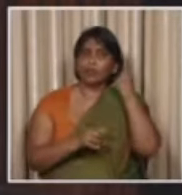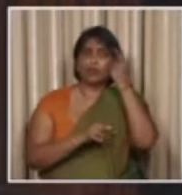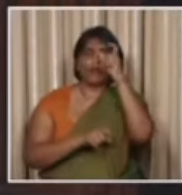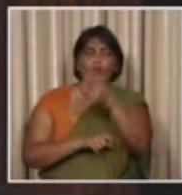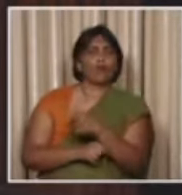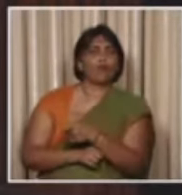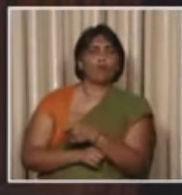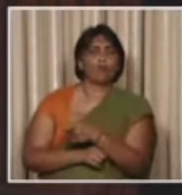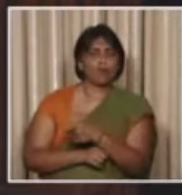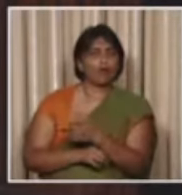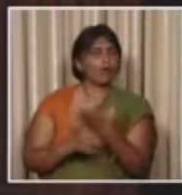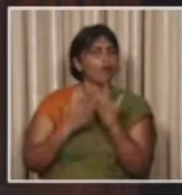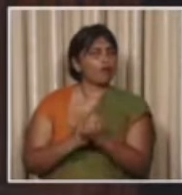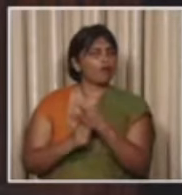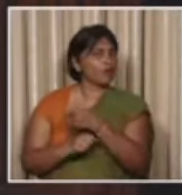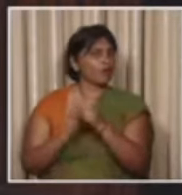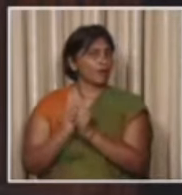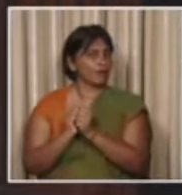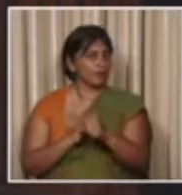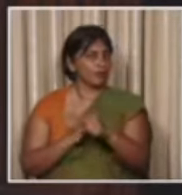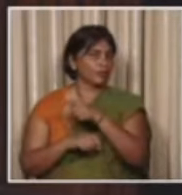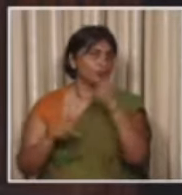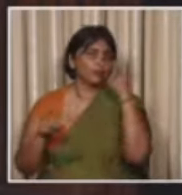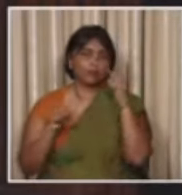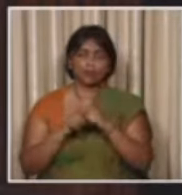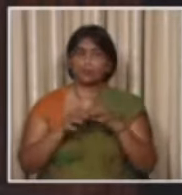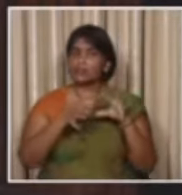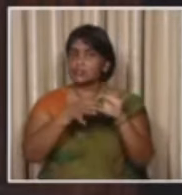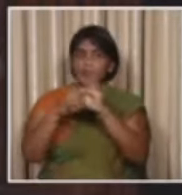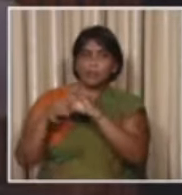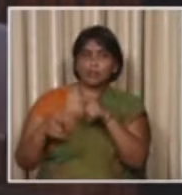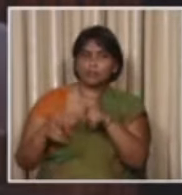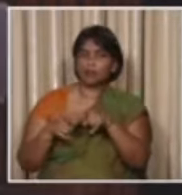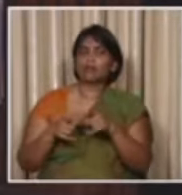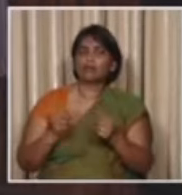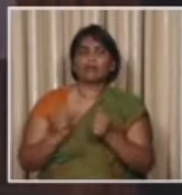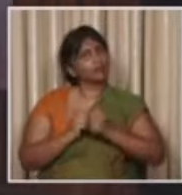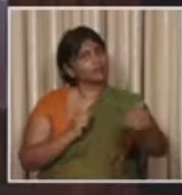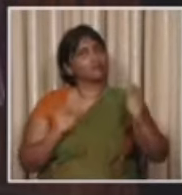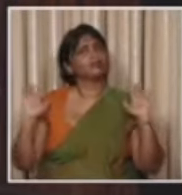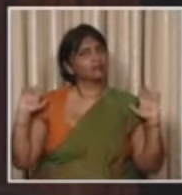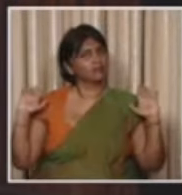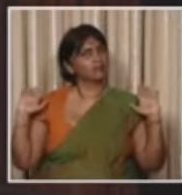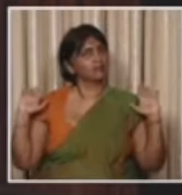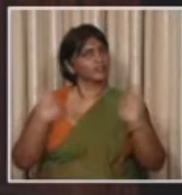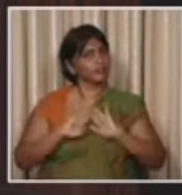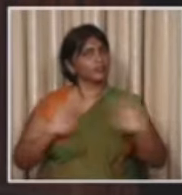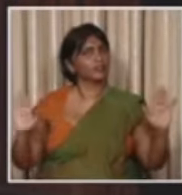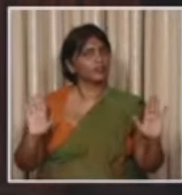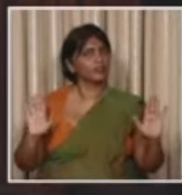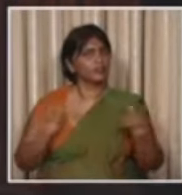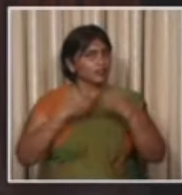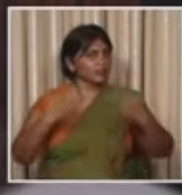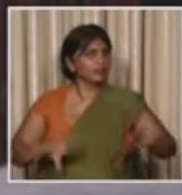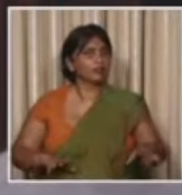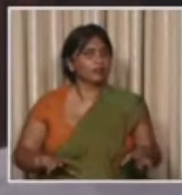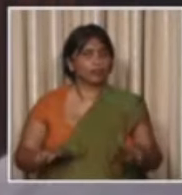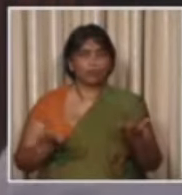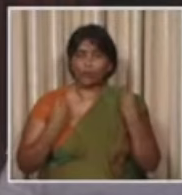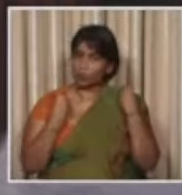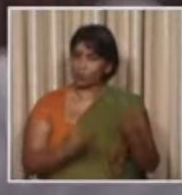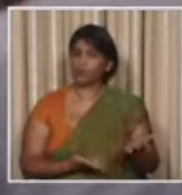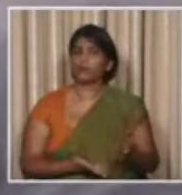මහමලකරු? කොහමද ඒක කරේ? ඒකේ තියෙන ලින්ක්ස් ටික ගන්න, අවශ්‍ය කටයුතු කරන්න. That's all. ඒ ටික කරලා ඉවර කරන්න. මේක හරි